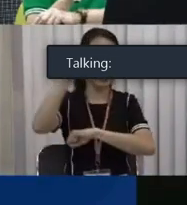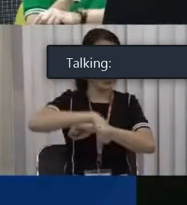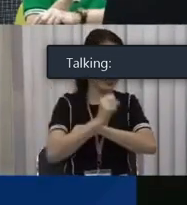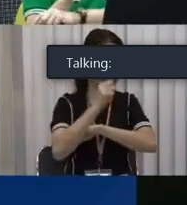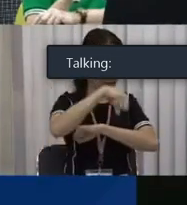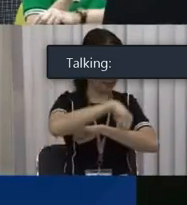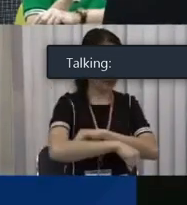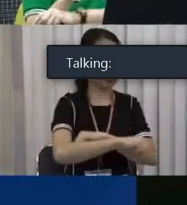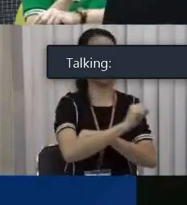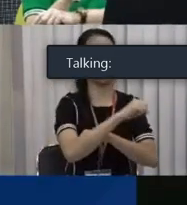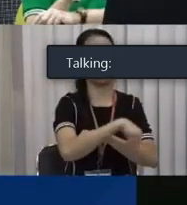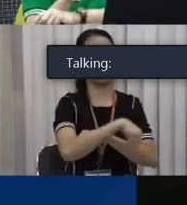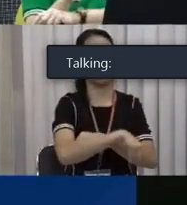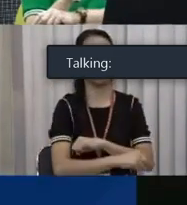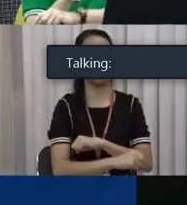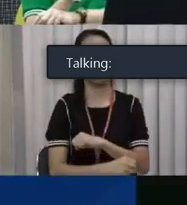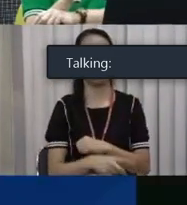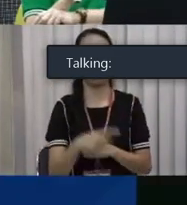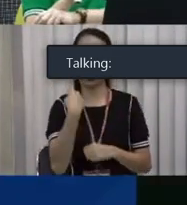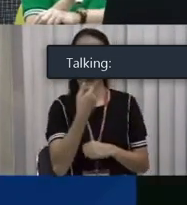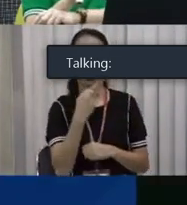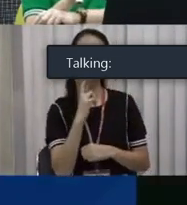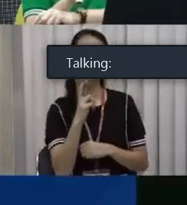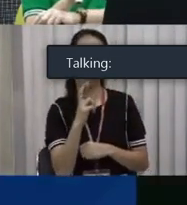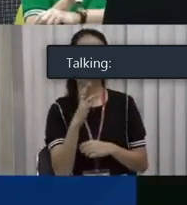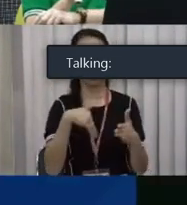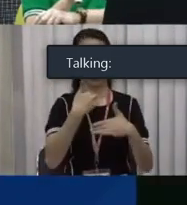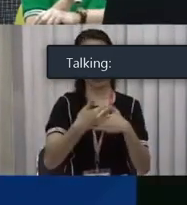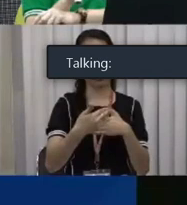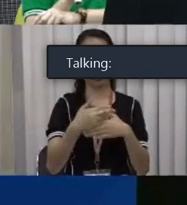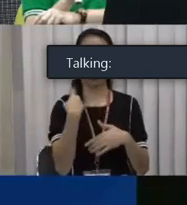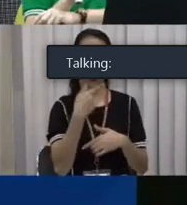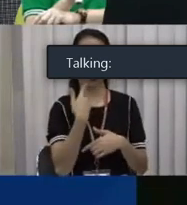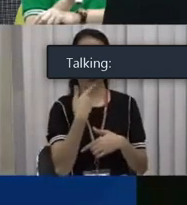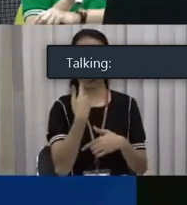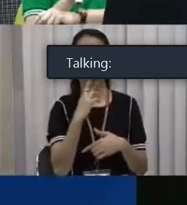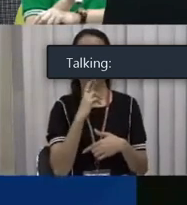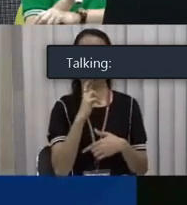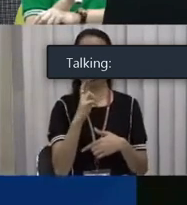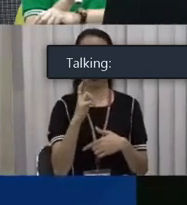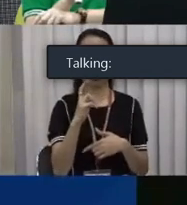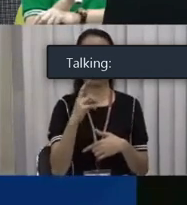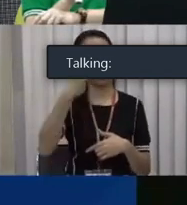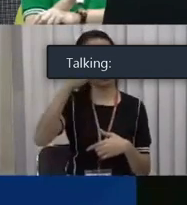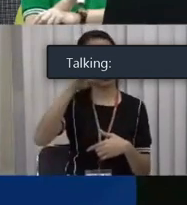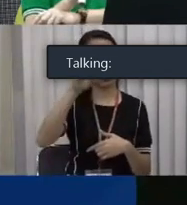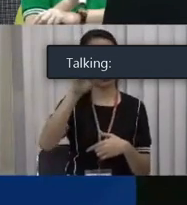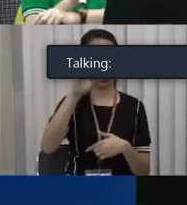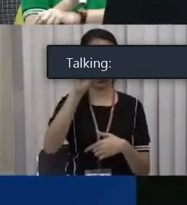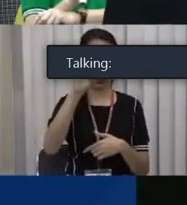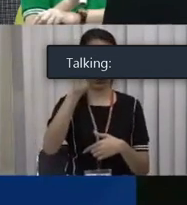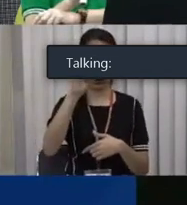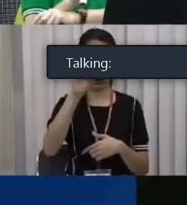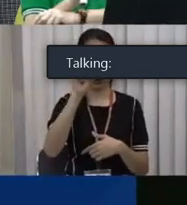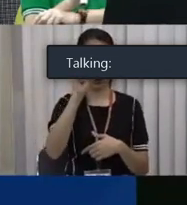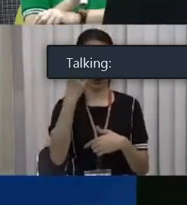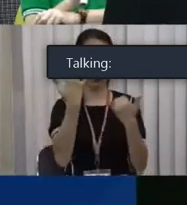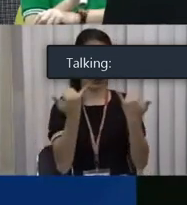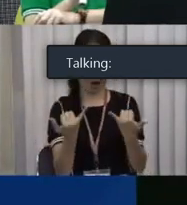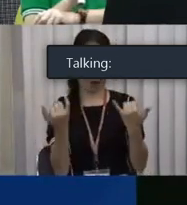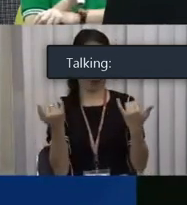So, kinsa may mga kuan karon mga heroes na to, ang atong mga medical